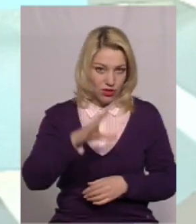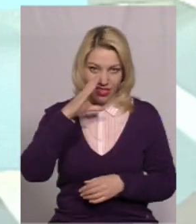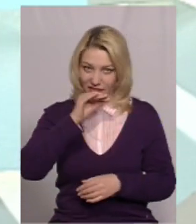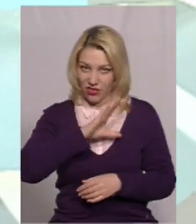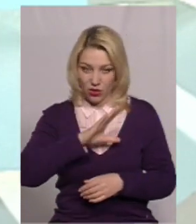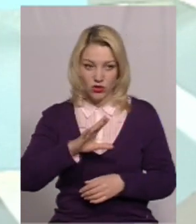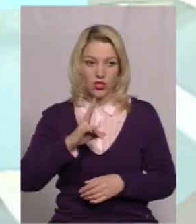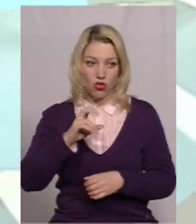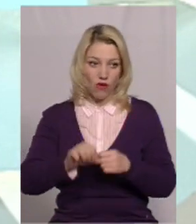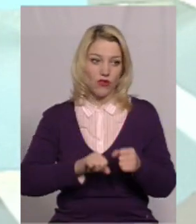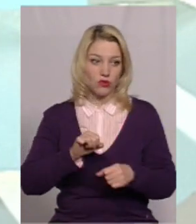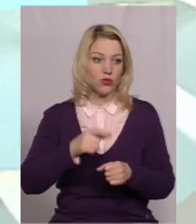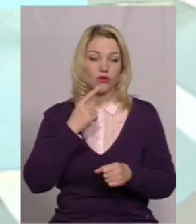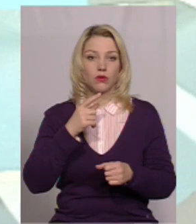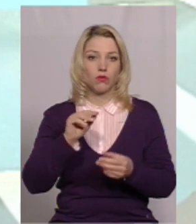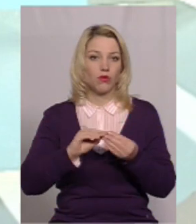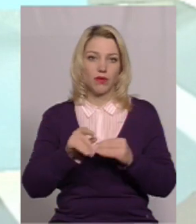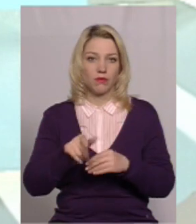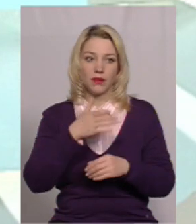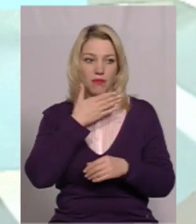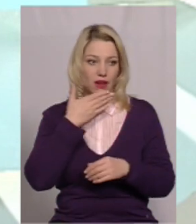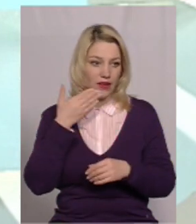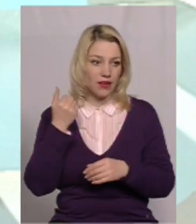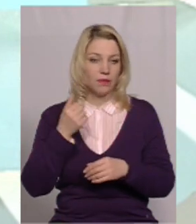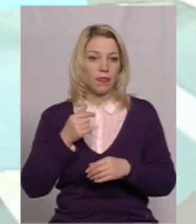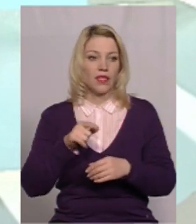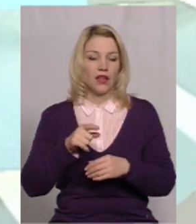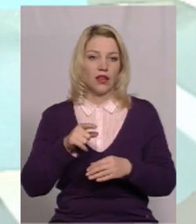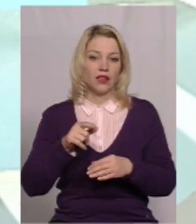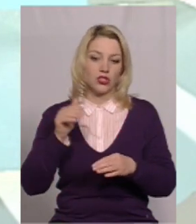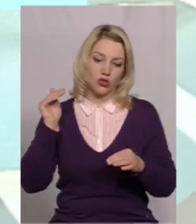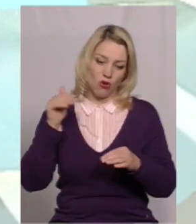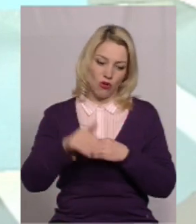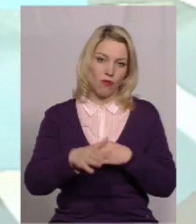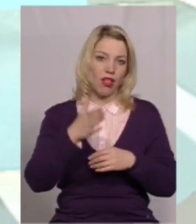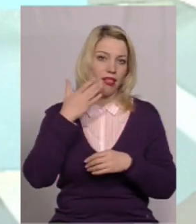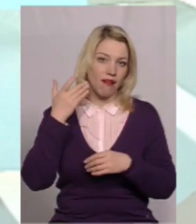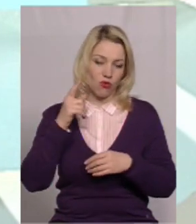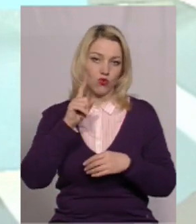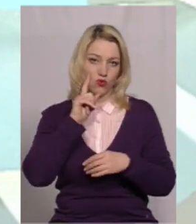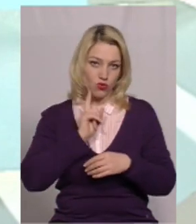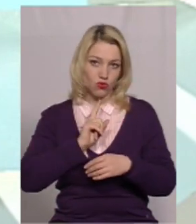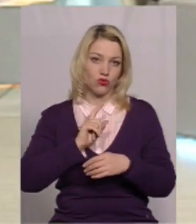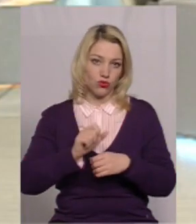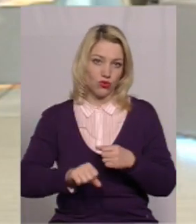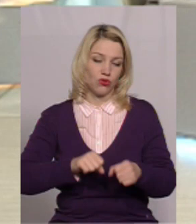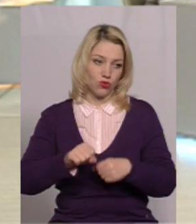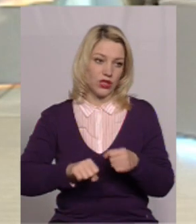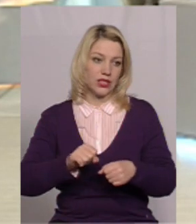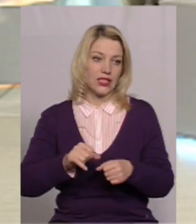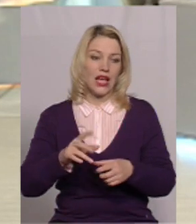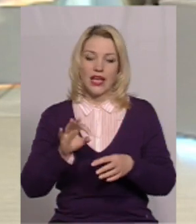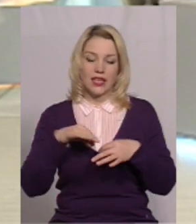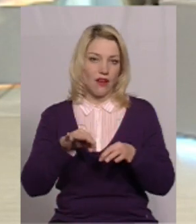але, в принципі, велосипедисти кажуть, що проблеми в тому там немає. З горба рухатися легко і зручно, і автомобілі